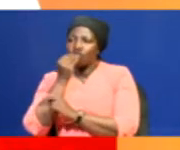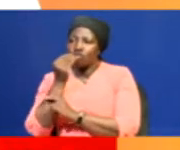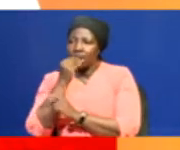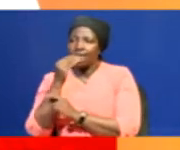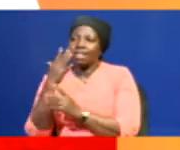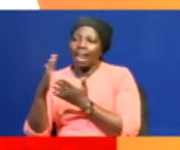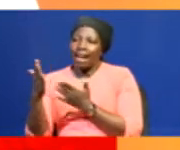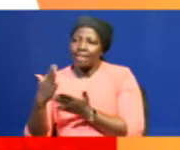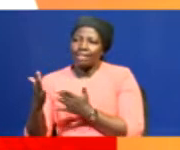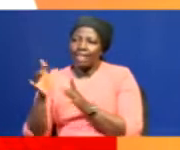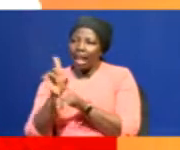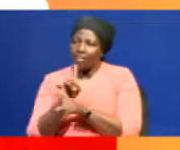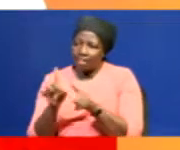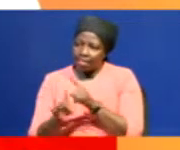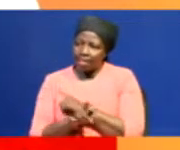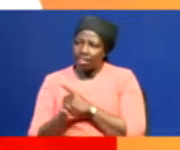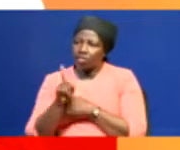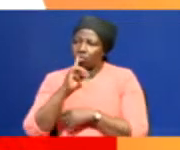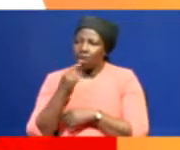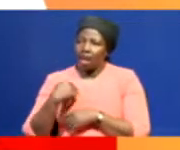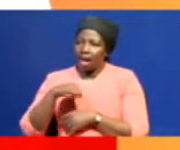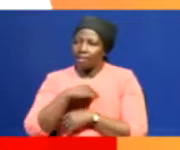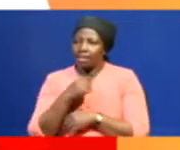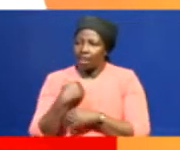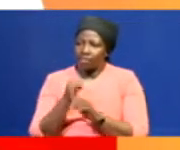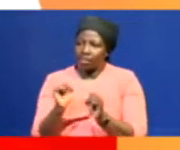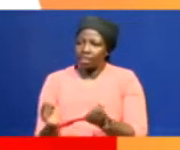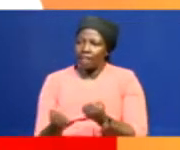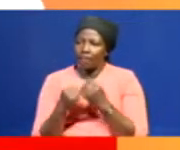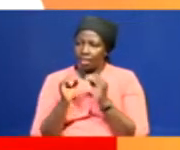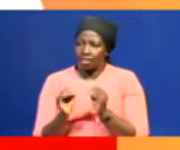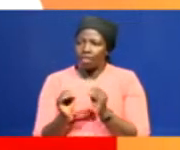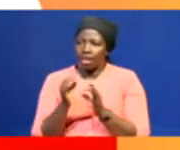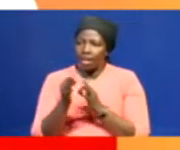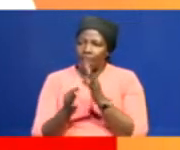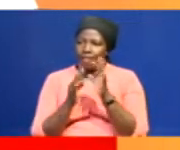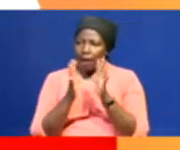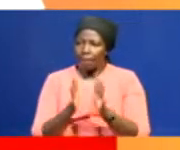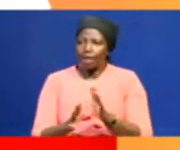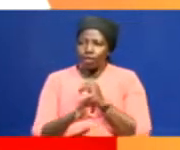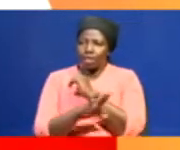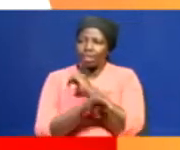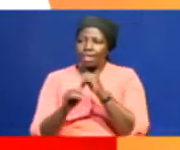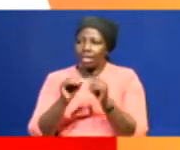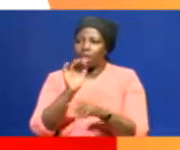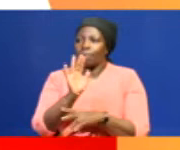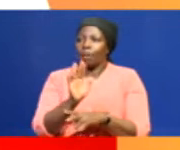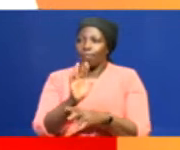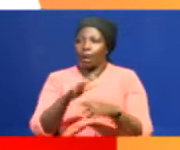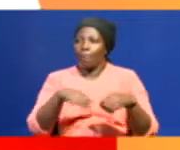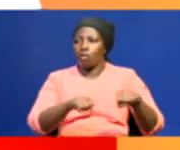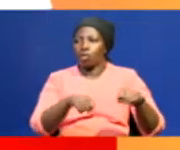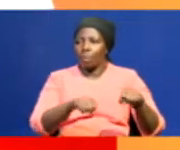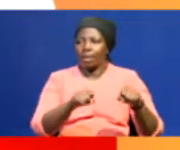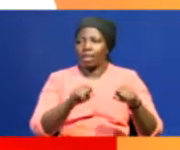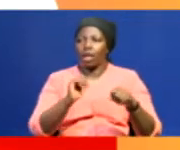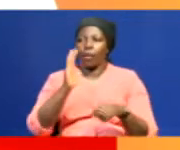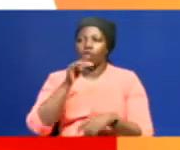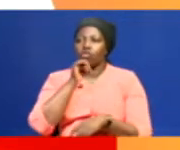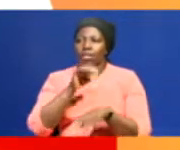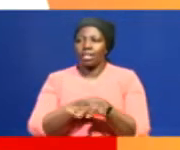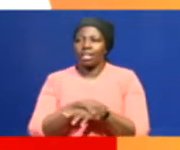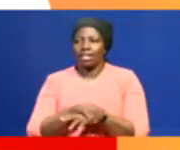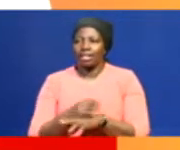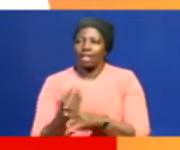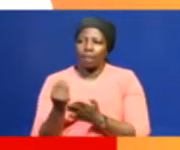Sasa unapata kwamba hatuna savings. Na mtu akisha kunyang'anya kile chombo ambacho ulikuwa unatumia kupata 1,000, hautapata tena.